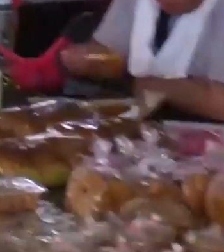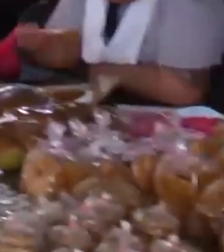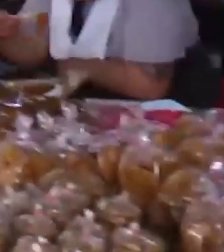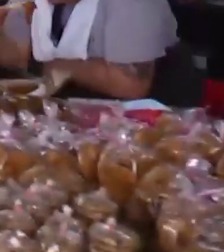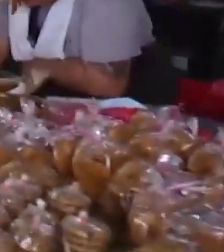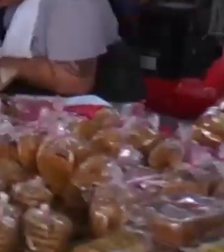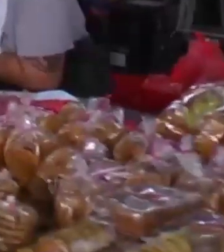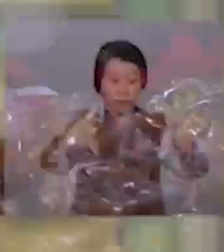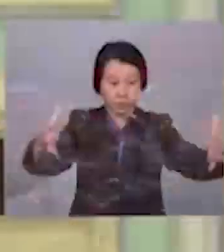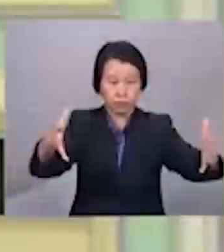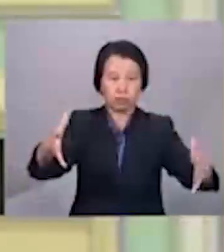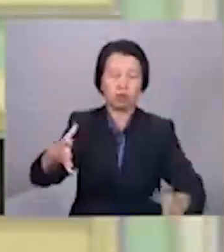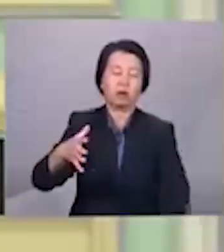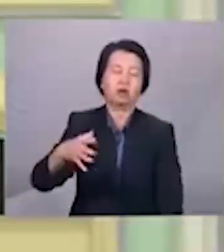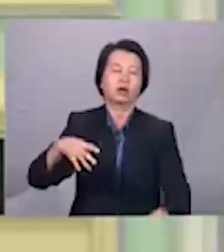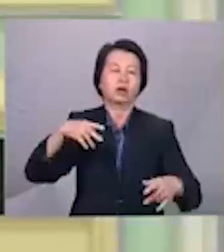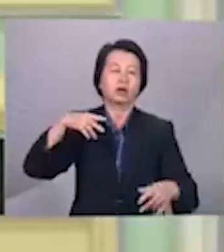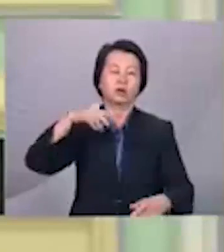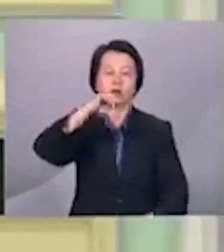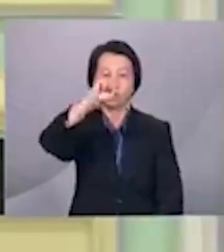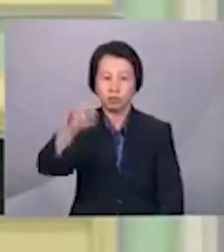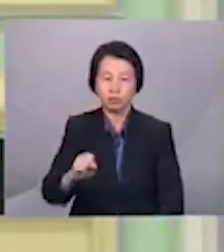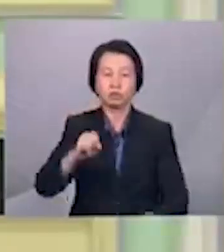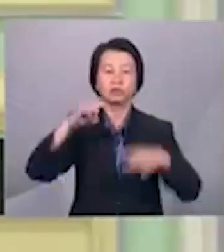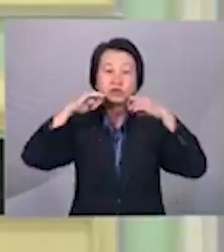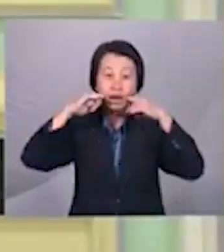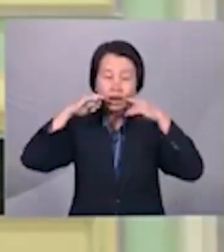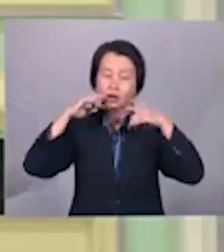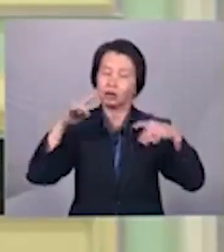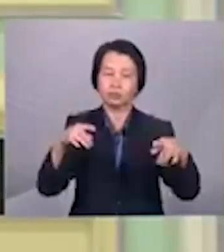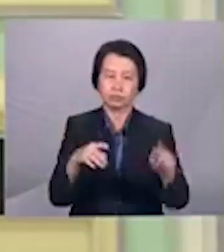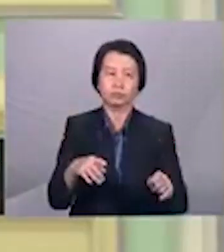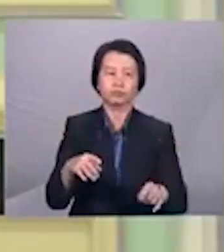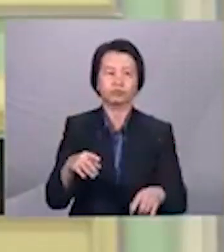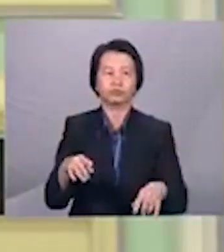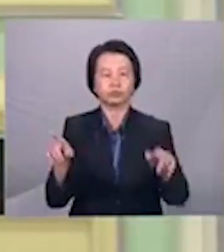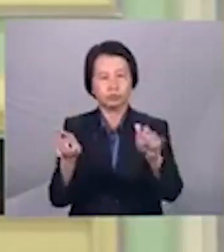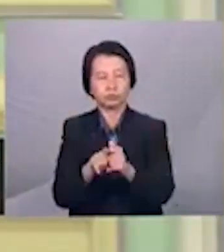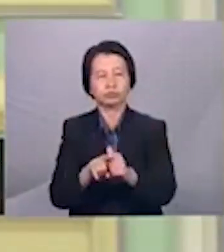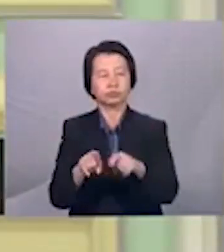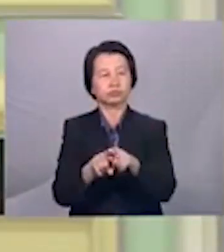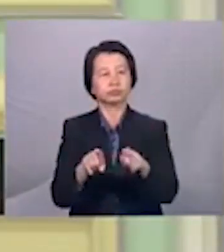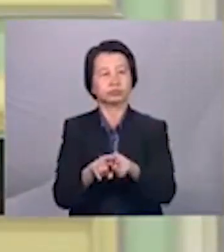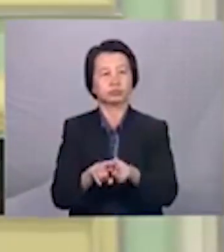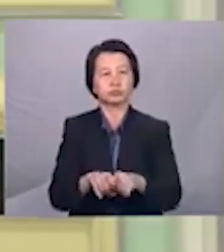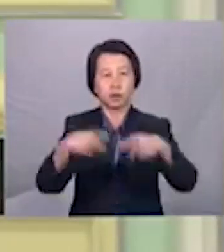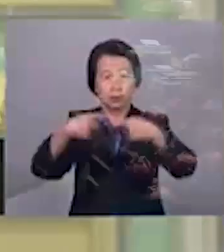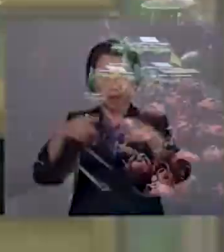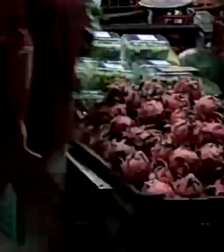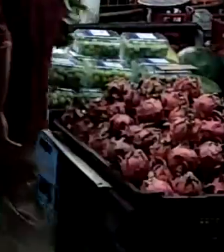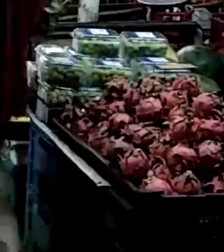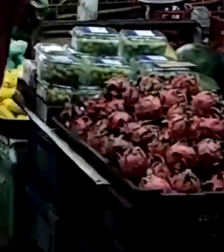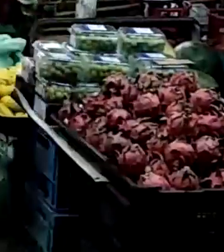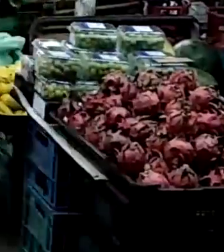Selayang dan juga Pasa basahnya isu yang sama juga sebelum itu dibangkitkan apabila pas tadi